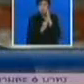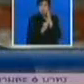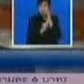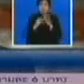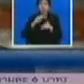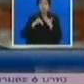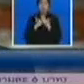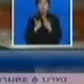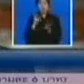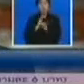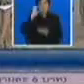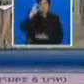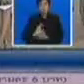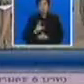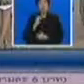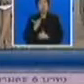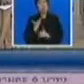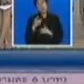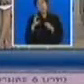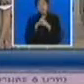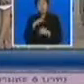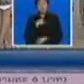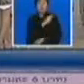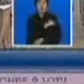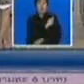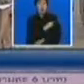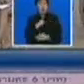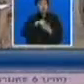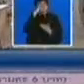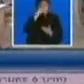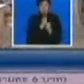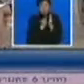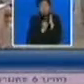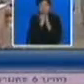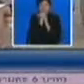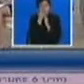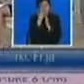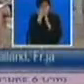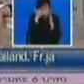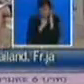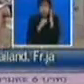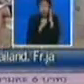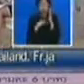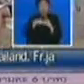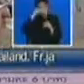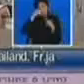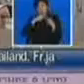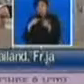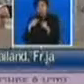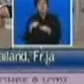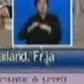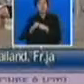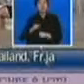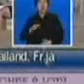ช้ทุนกี่ปีพอไปเสร็จปั๊บก็กลับเข้ามาใหม ่ ใช่ไหมฮะเพราะว่าเขาต้องเรียนต่อเขาต้องอะไรแต่ว่าถ้าเราสร้างระ